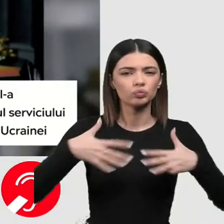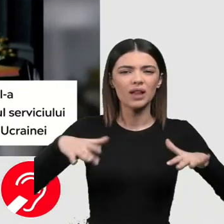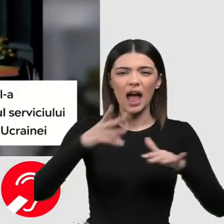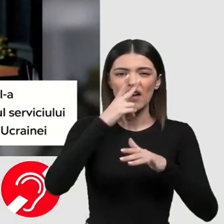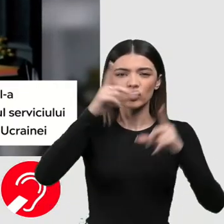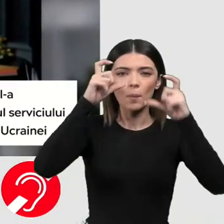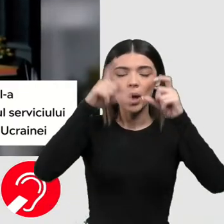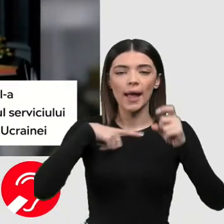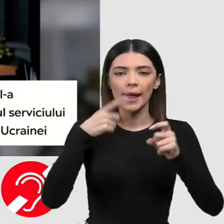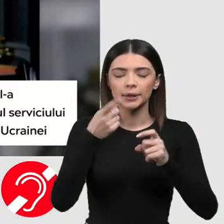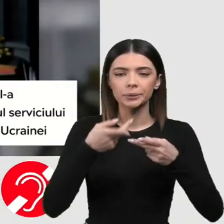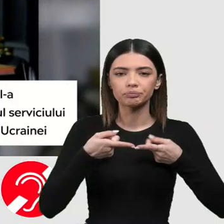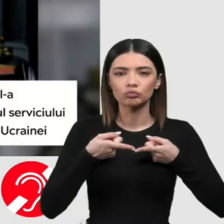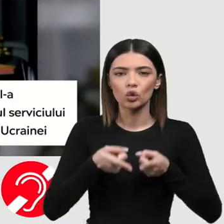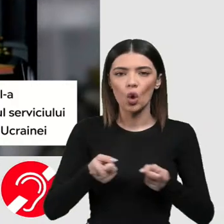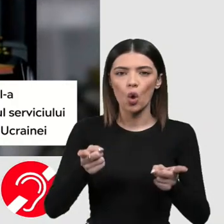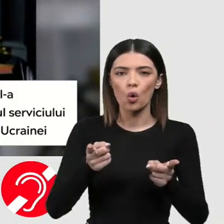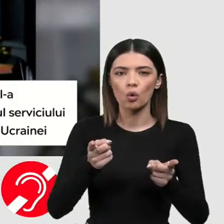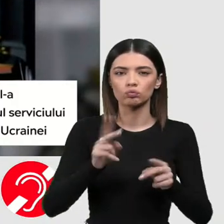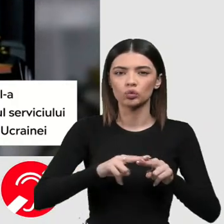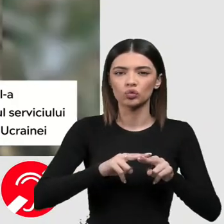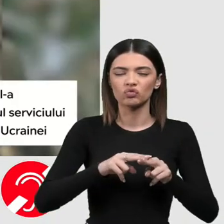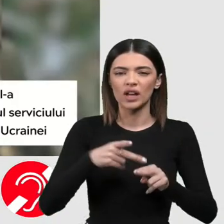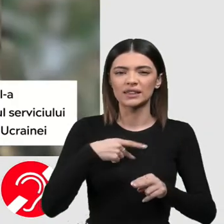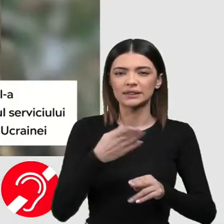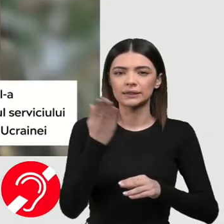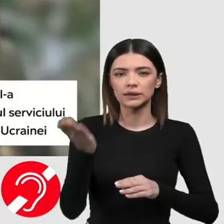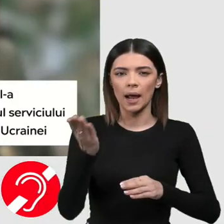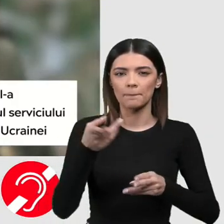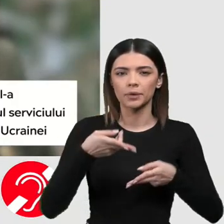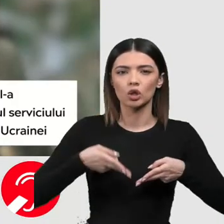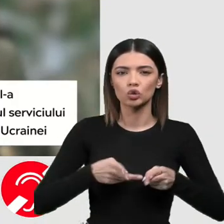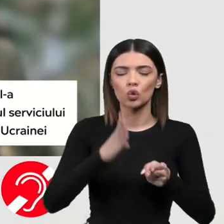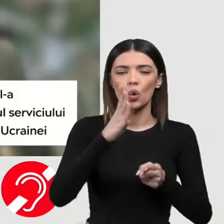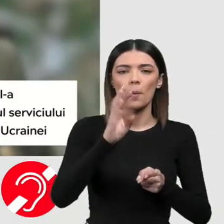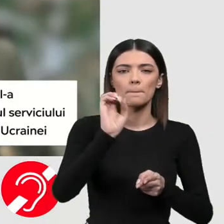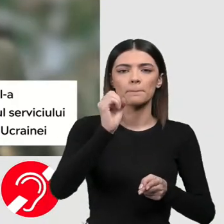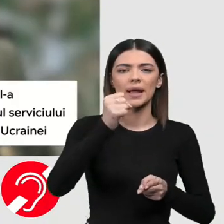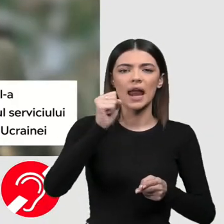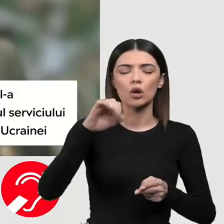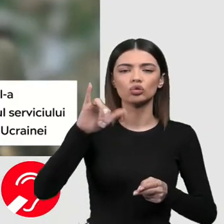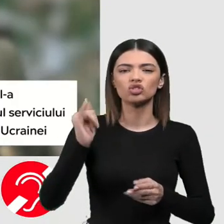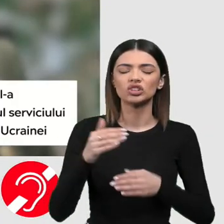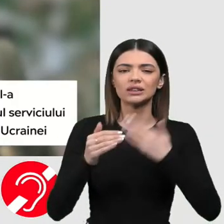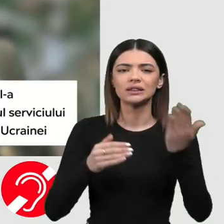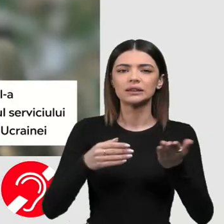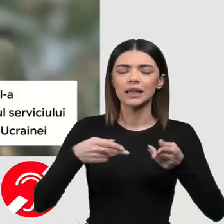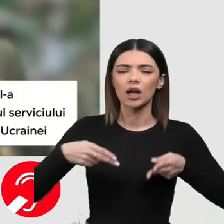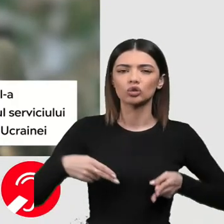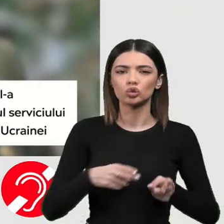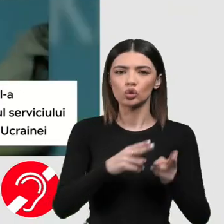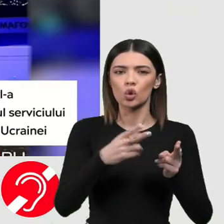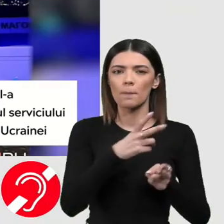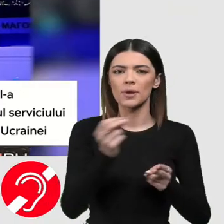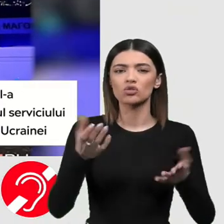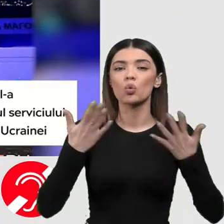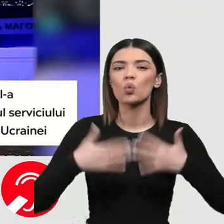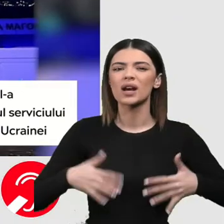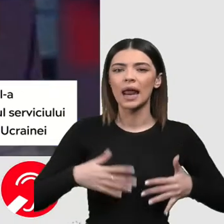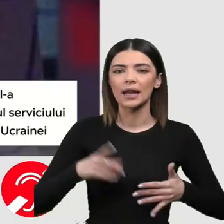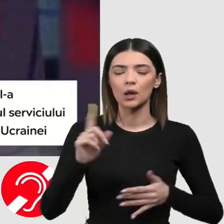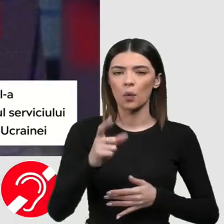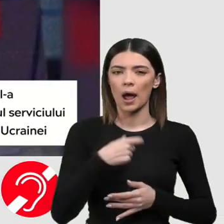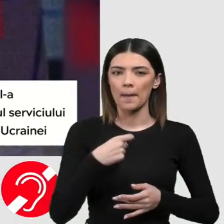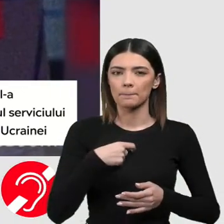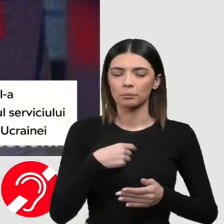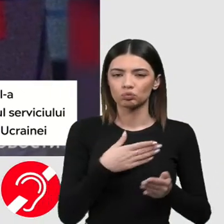avea o bifurcație. În dreapta se mergea spre Belarus, iar în stânga se mergea spre Ucraina. N-au putut